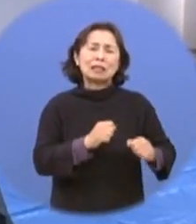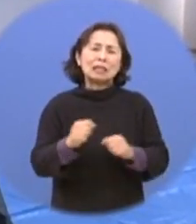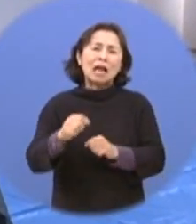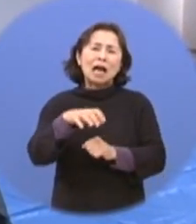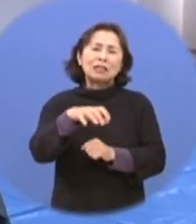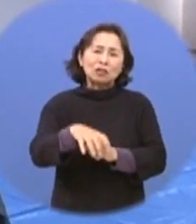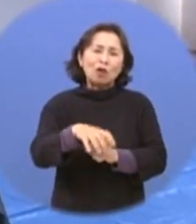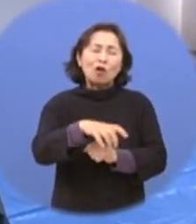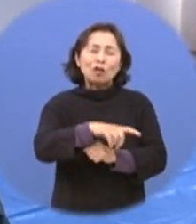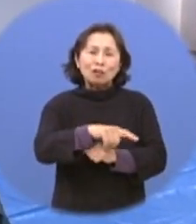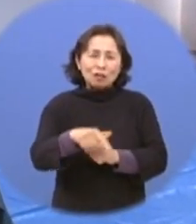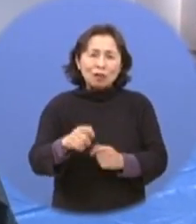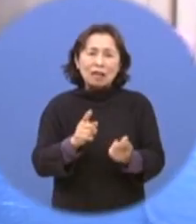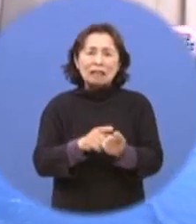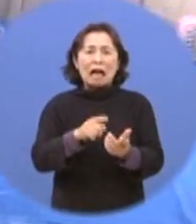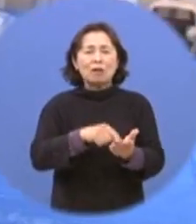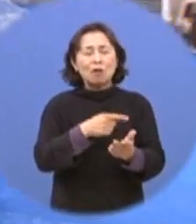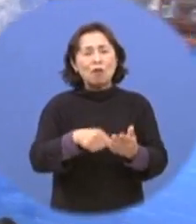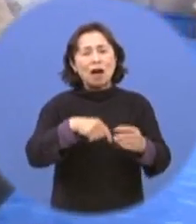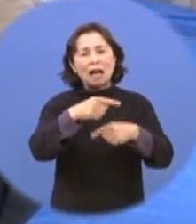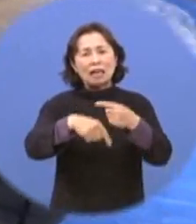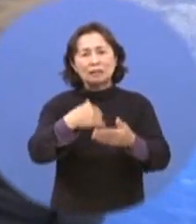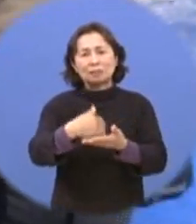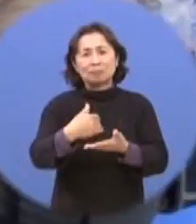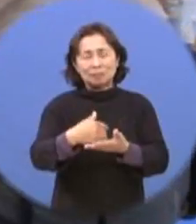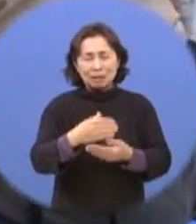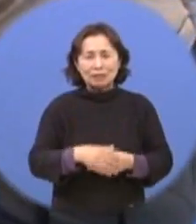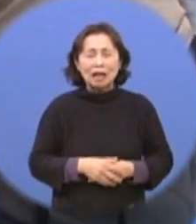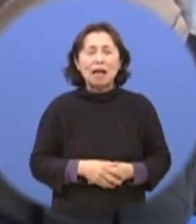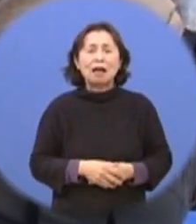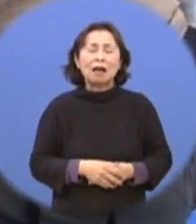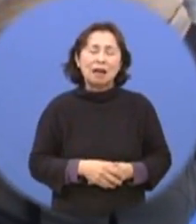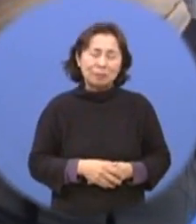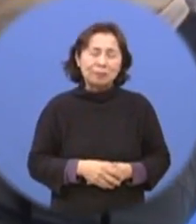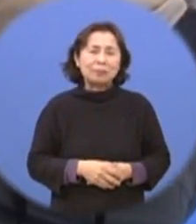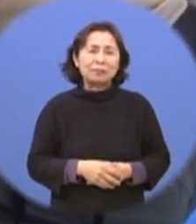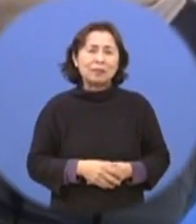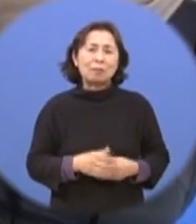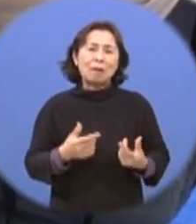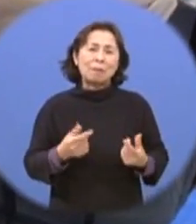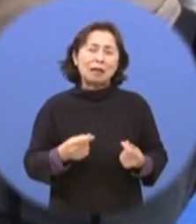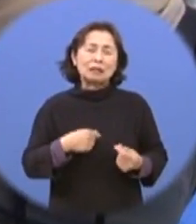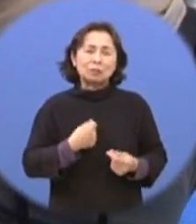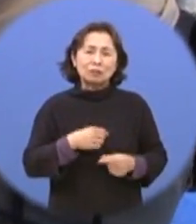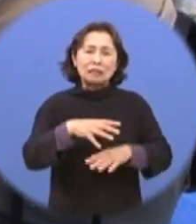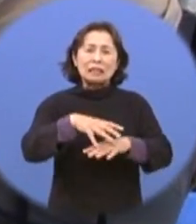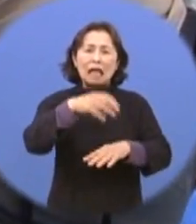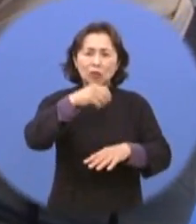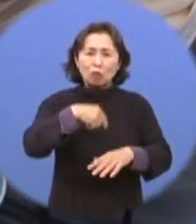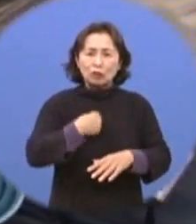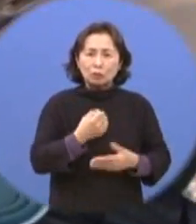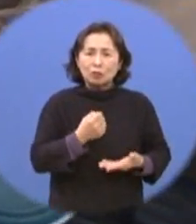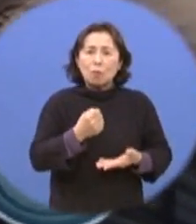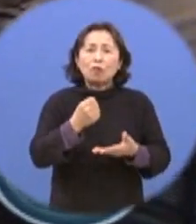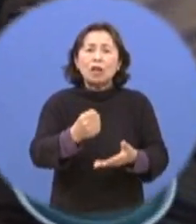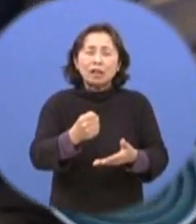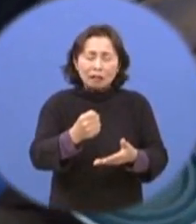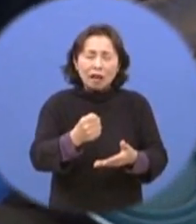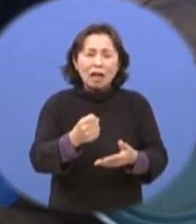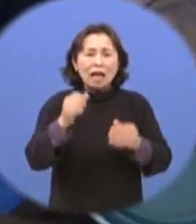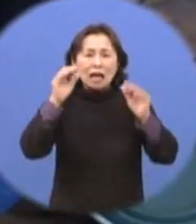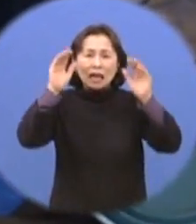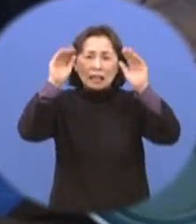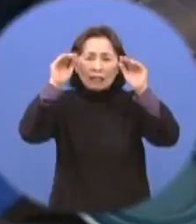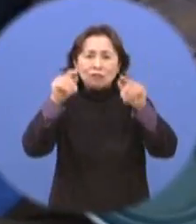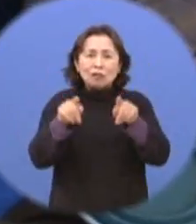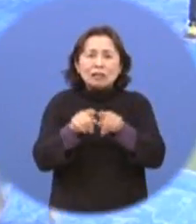対応のこととかなくなりましたます避難所ジョークやって違うんですけどもパテントを自分の不定期でも一緒にだと思い